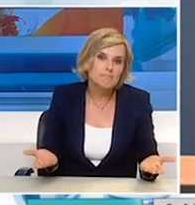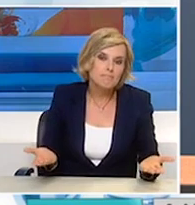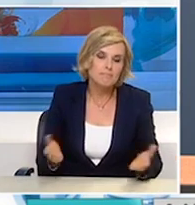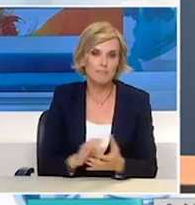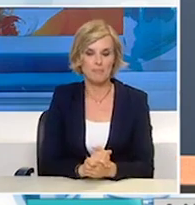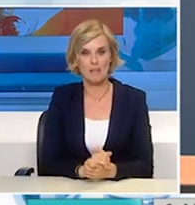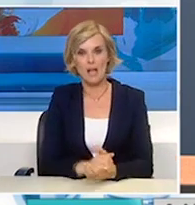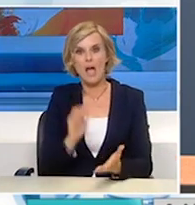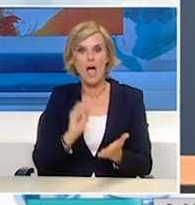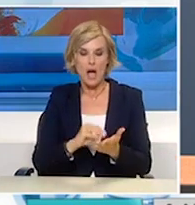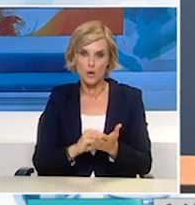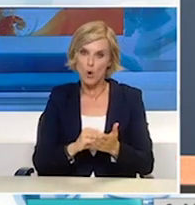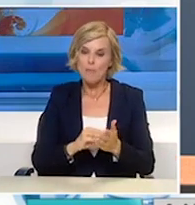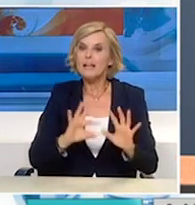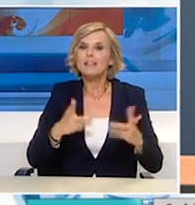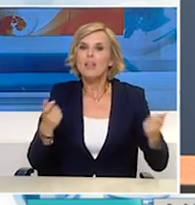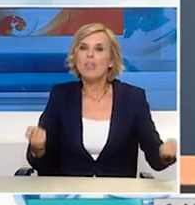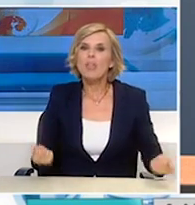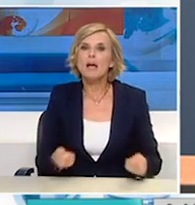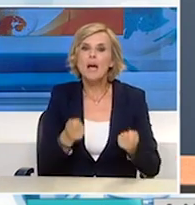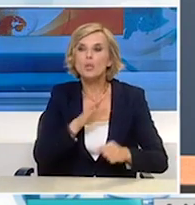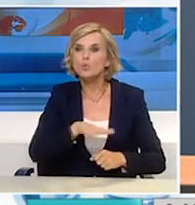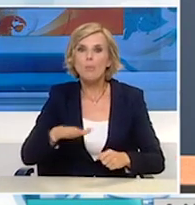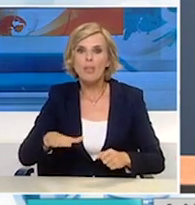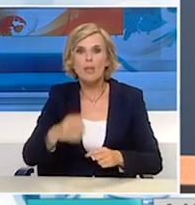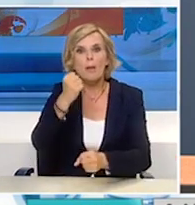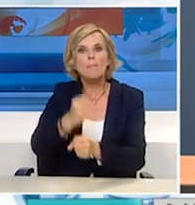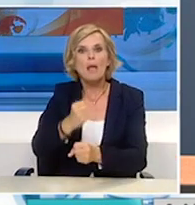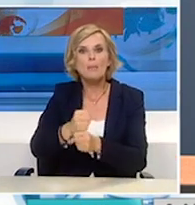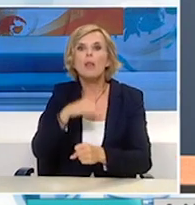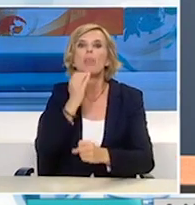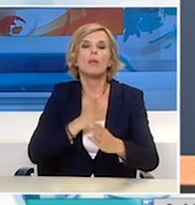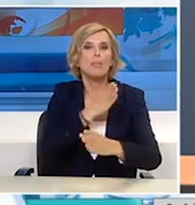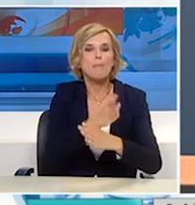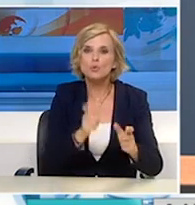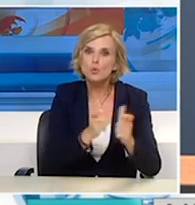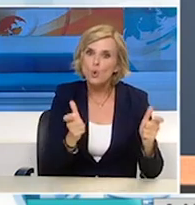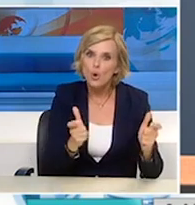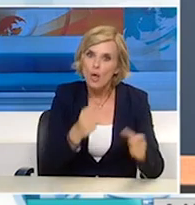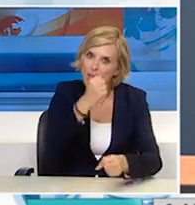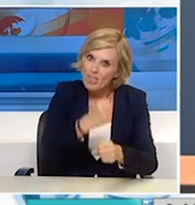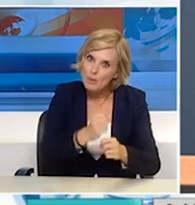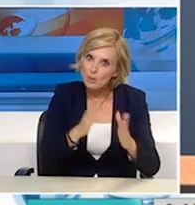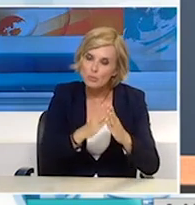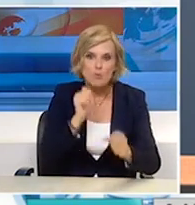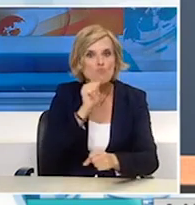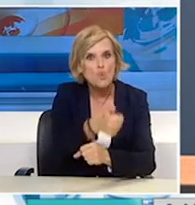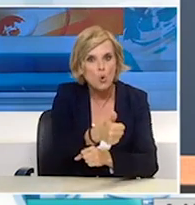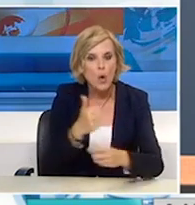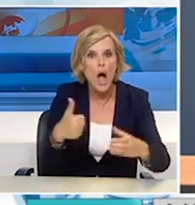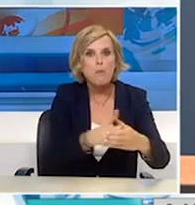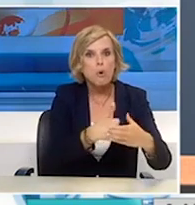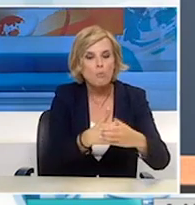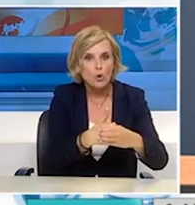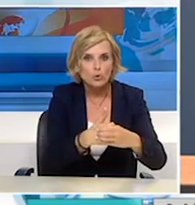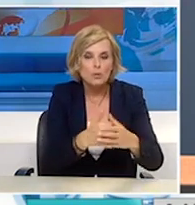Τέλος, είναι σημαντικό να ξέρει κανείς τι θα κάνει το παιδί που δεν θα πάει σχολείο. Αν είναι σπίτι σε απομόνωση, σαφώς